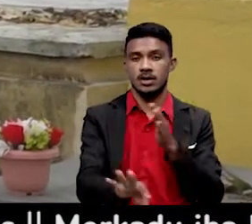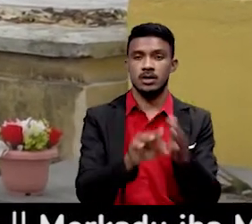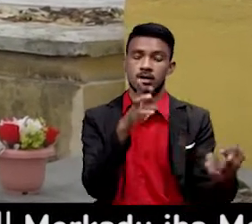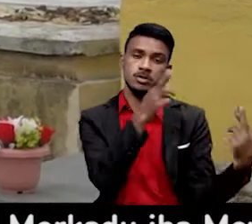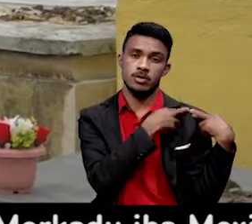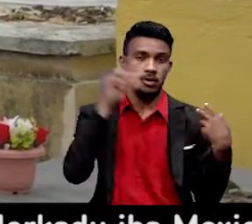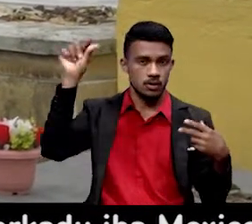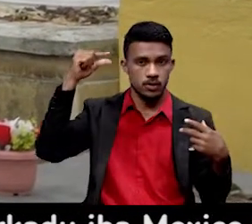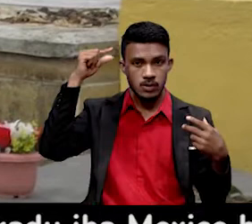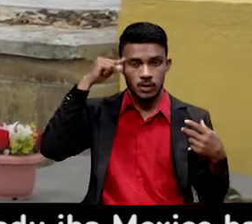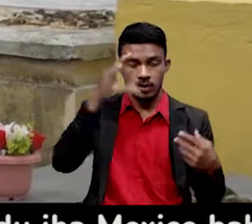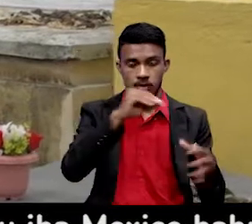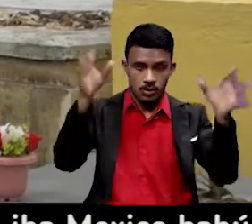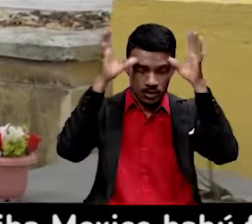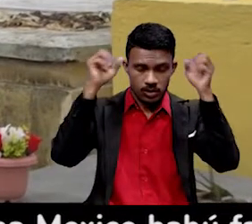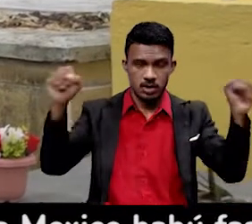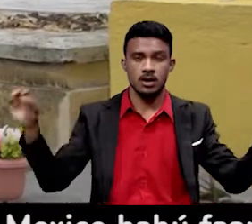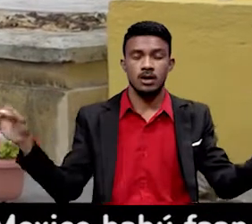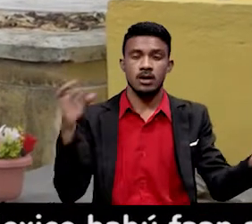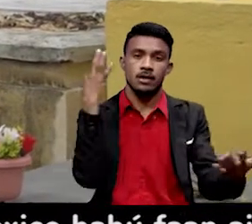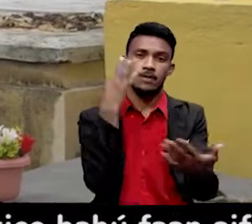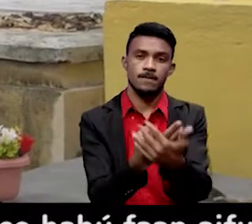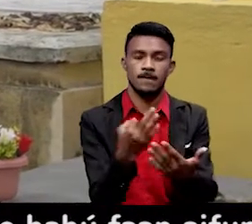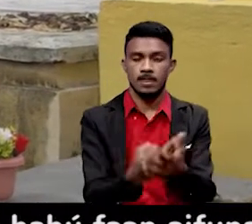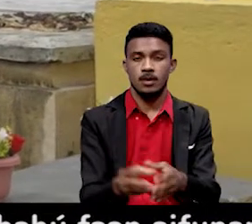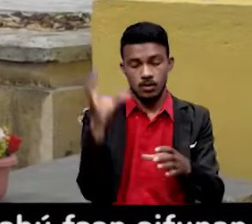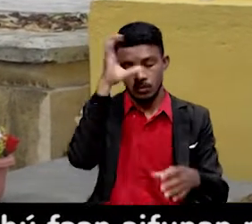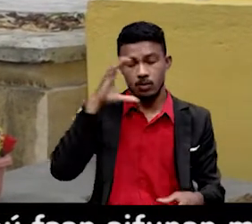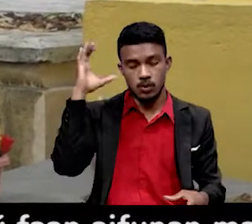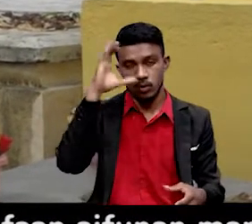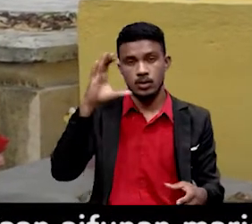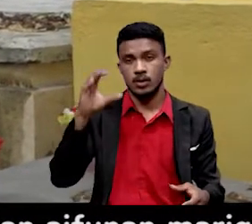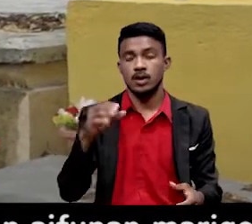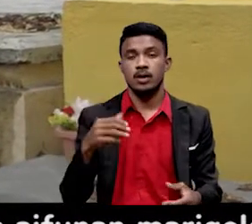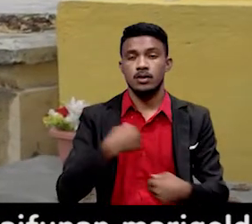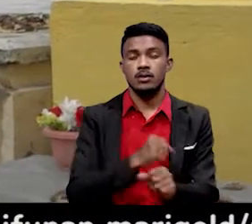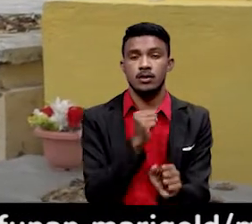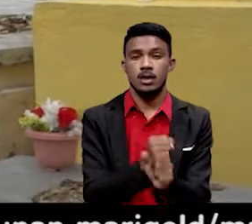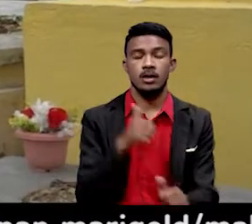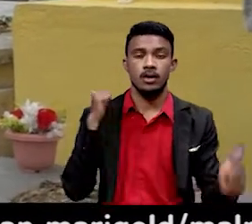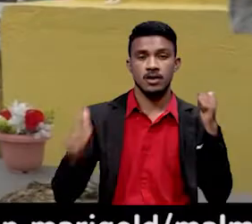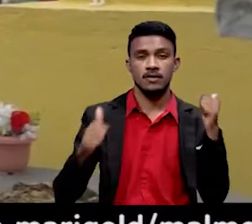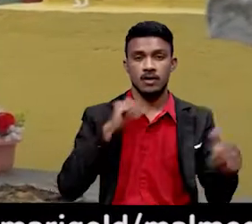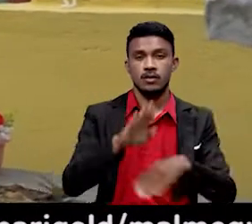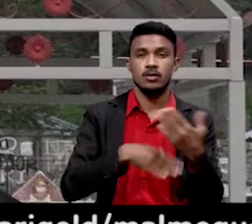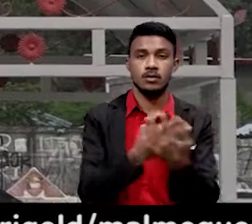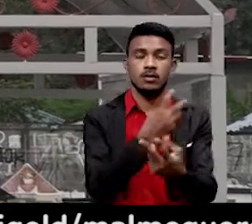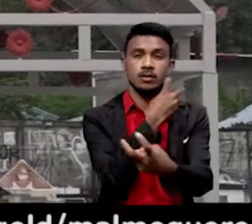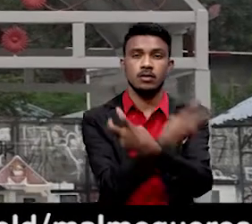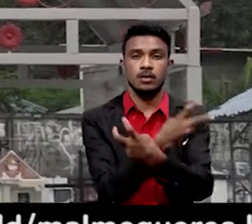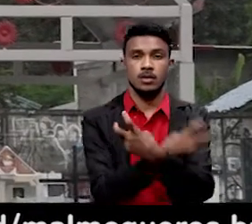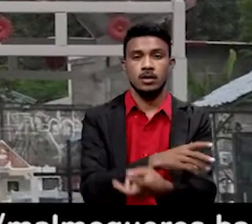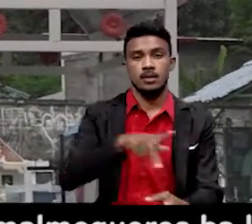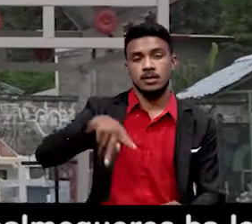novembro, laiha financeiro. Hode buka tui no halo atividade sirane. Ruin Balon nebe ekipa forensik sira